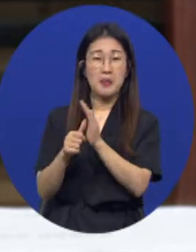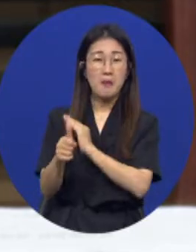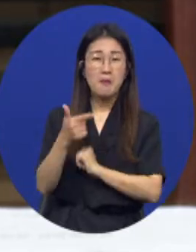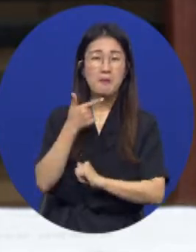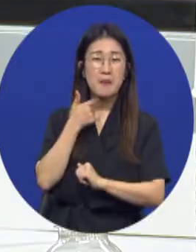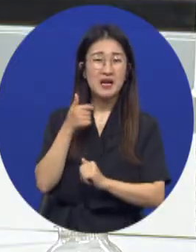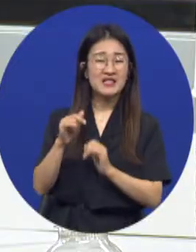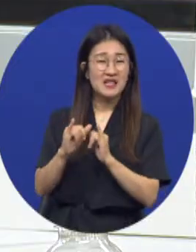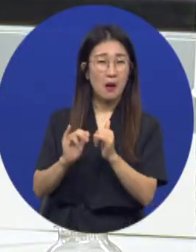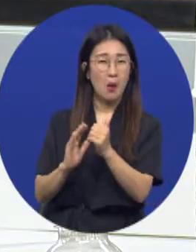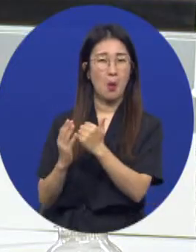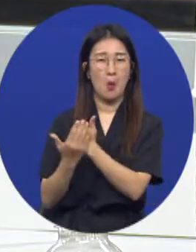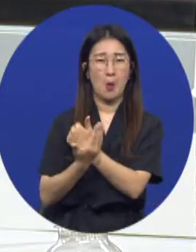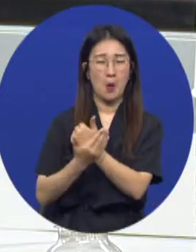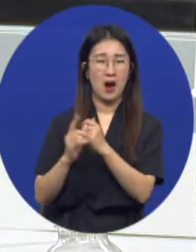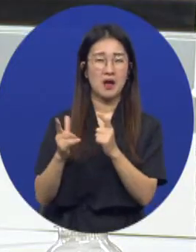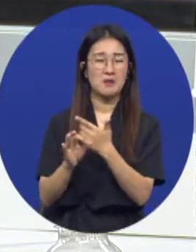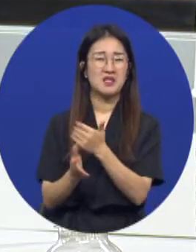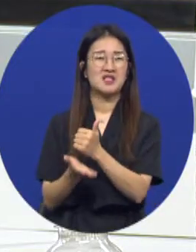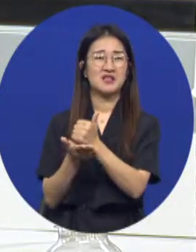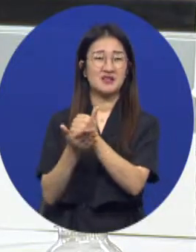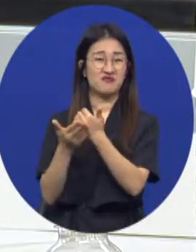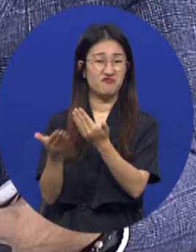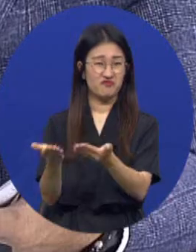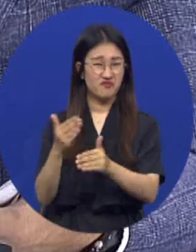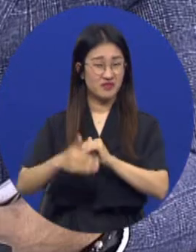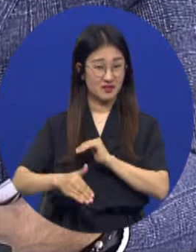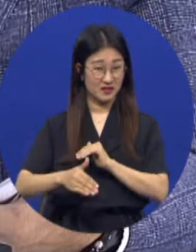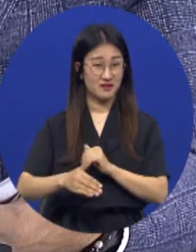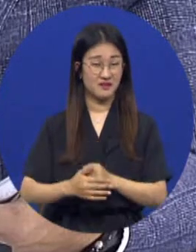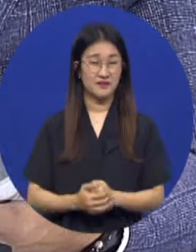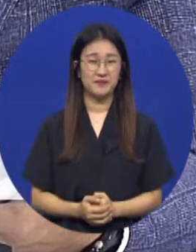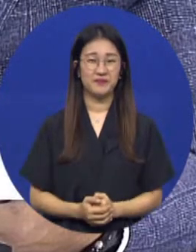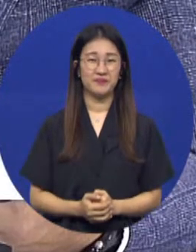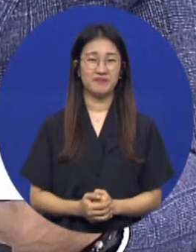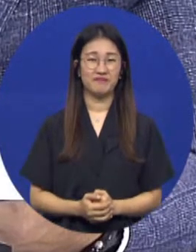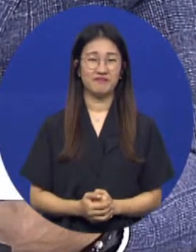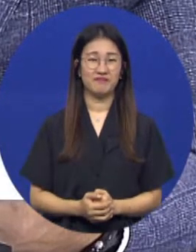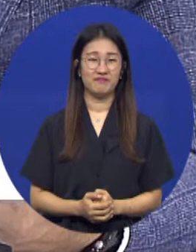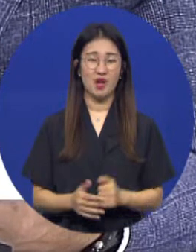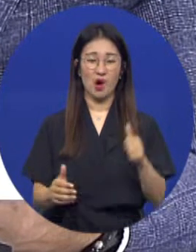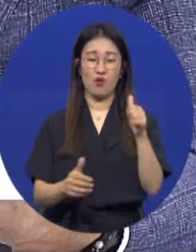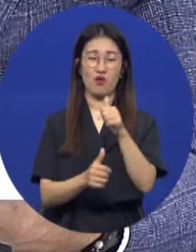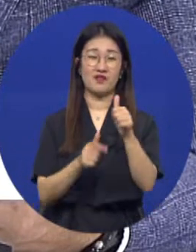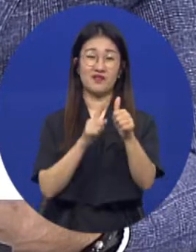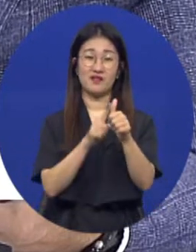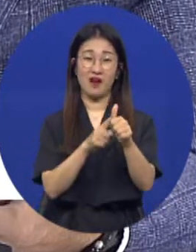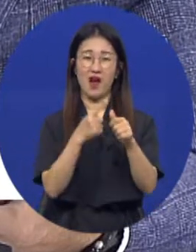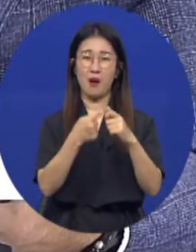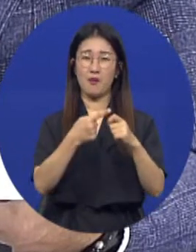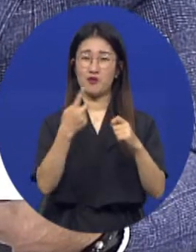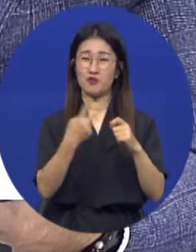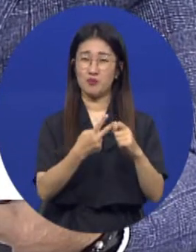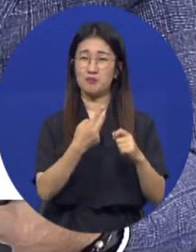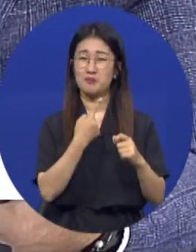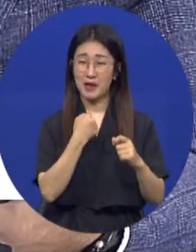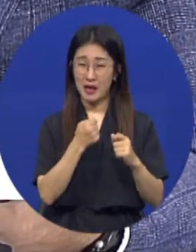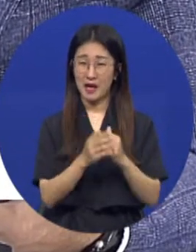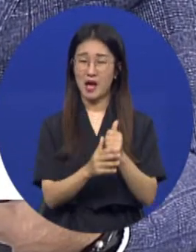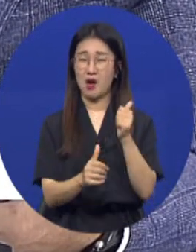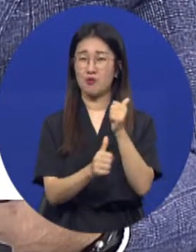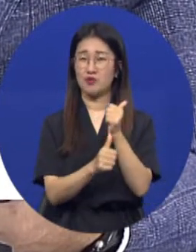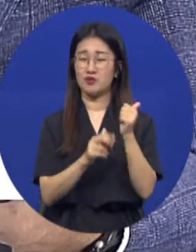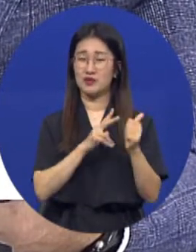후보자를 감싸거나 치켜세워 눈길을 끌었습니다. 위원장님 그두분 하셨고 그다음 부의장님